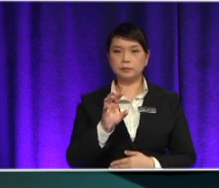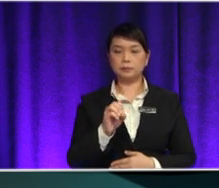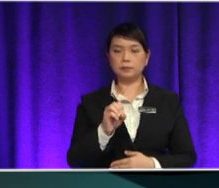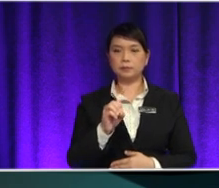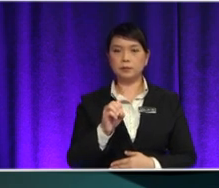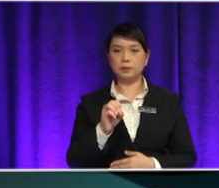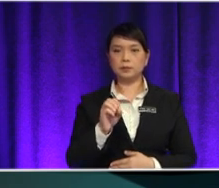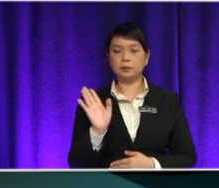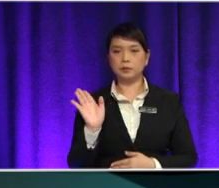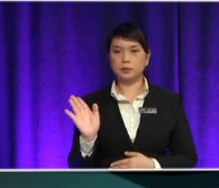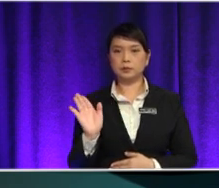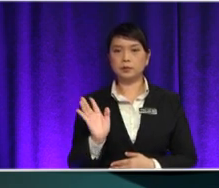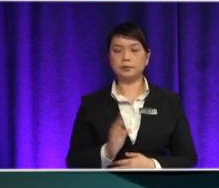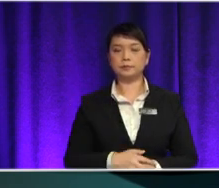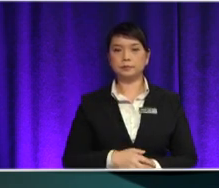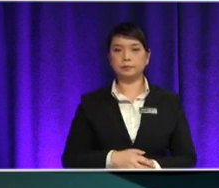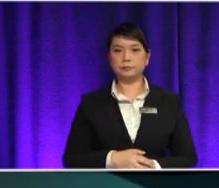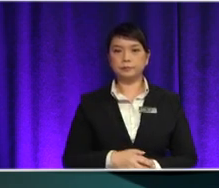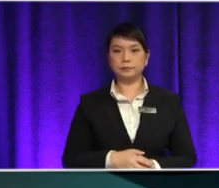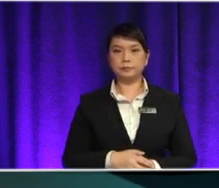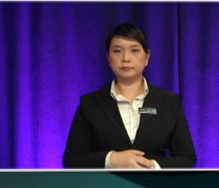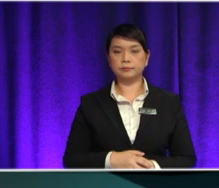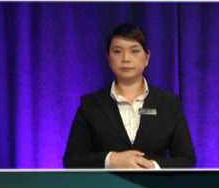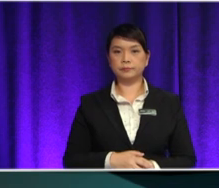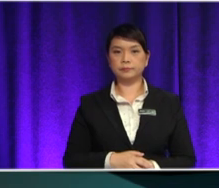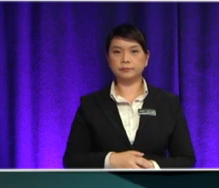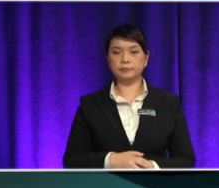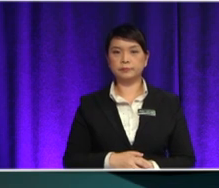159 bahagi dengan 2 dan murid akan dapat